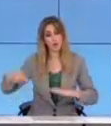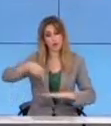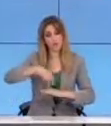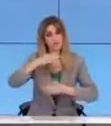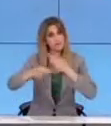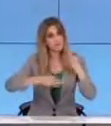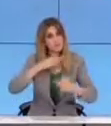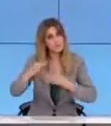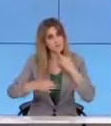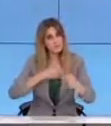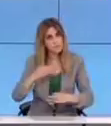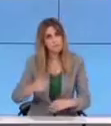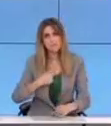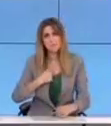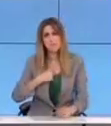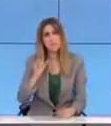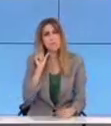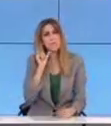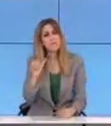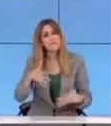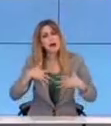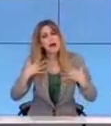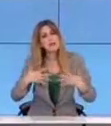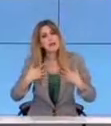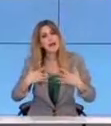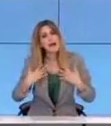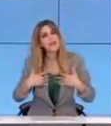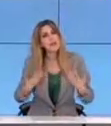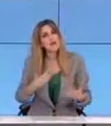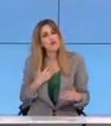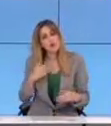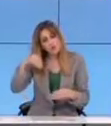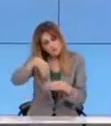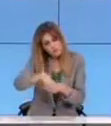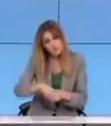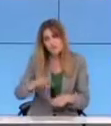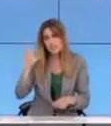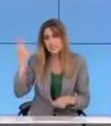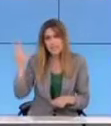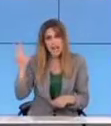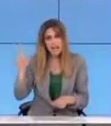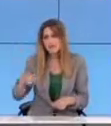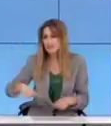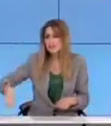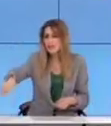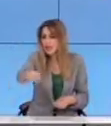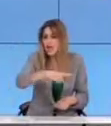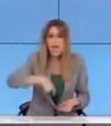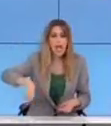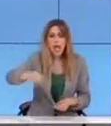ευχάριστο να βρίσκομαι ανάμεσα στους εκπροσώπους ενός κλάδου που τα τελευταία χρόνια πραγματικά